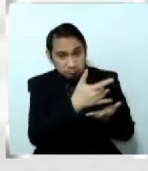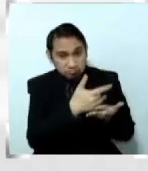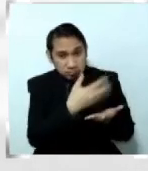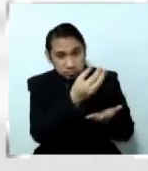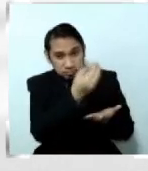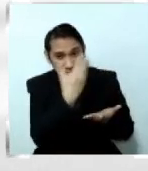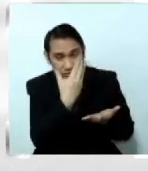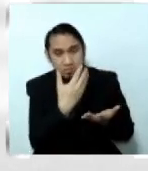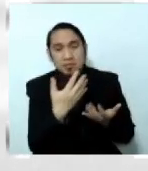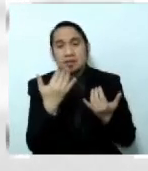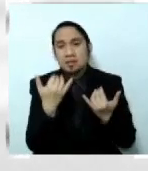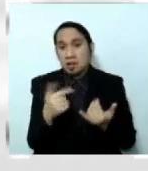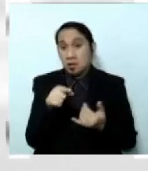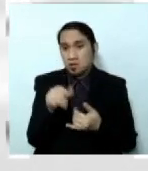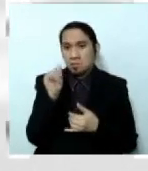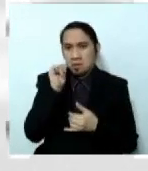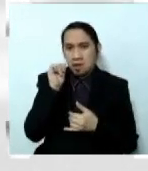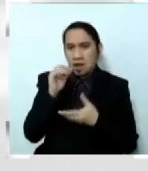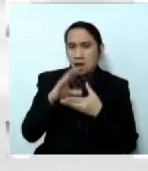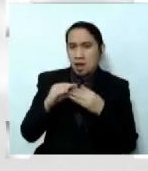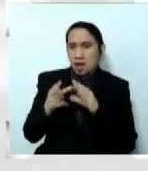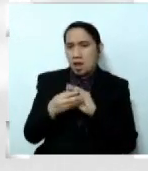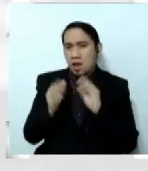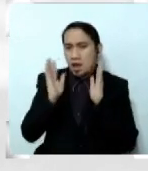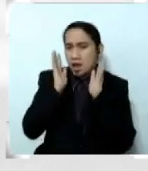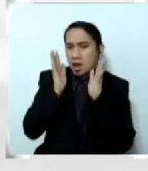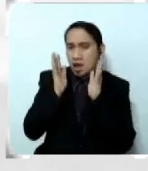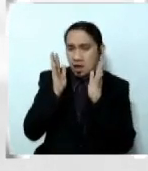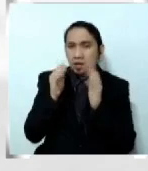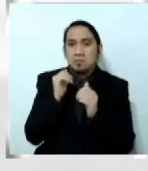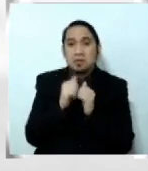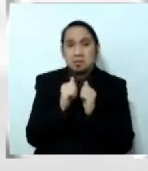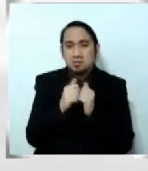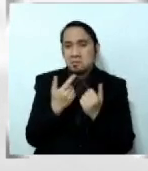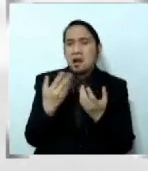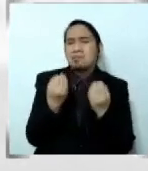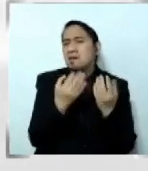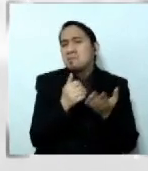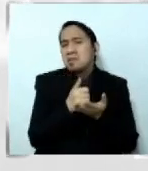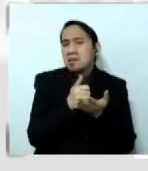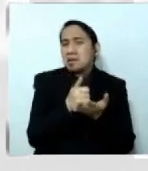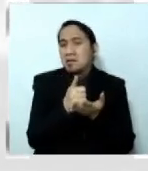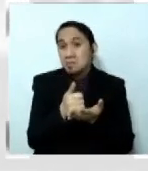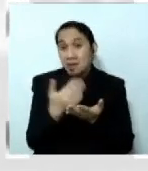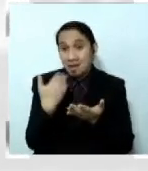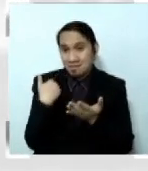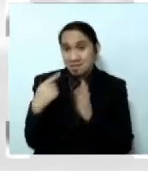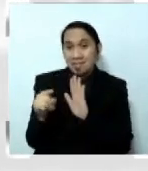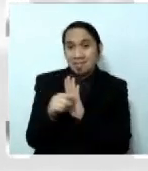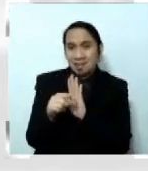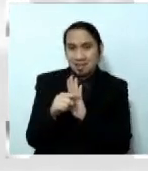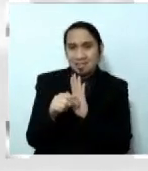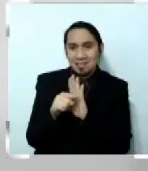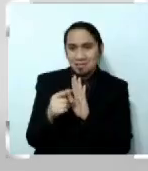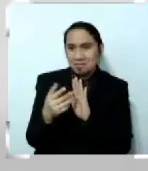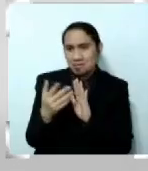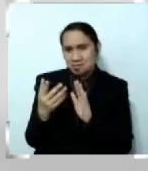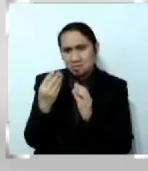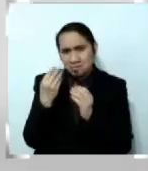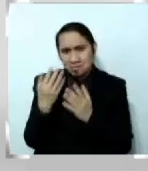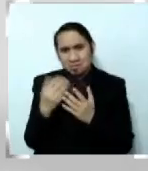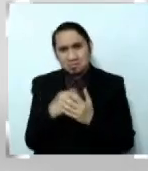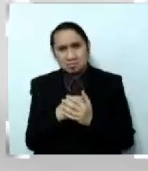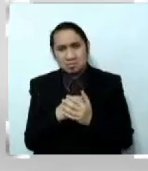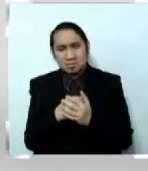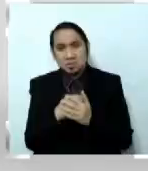raw nagkwento ang naturang babae na marami na silang natulungan na nagkaroon ng negative RT-PCR result. Nagpakita pa